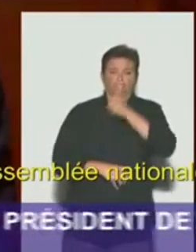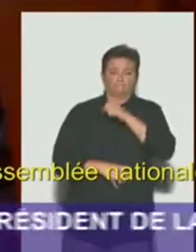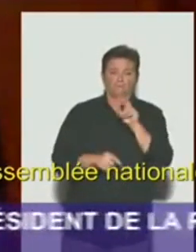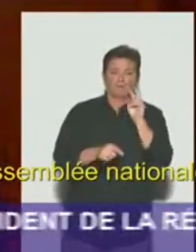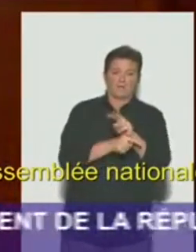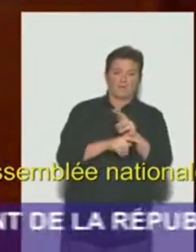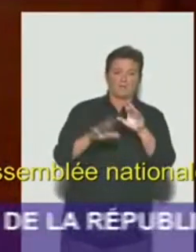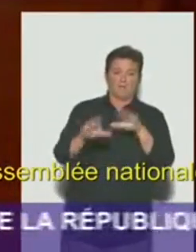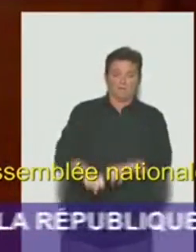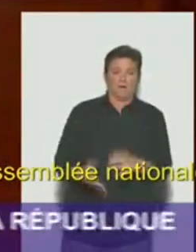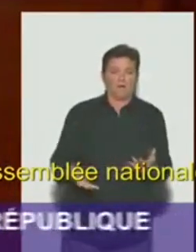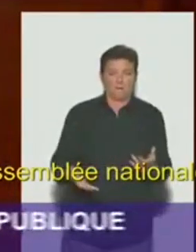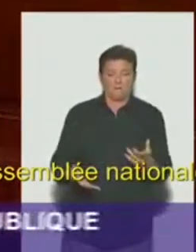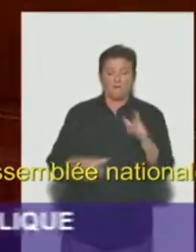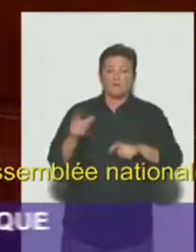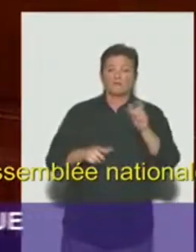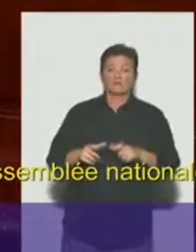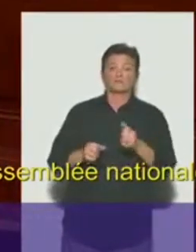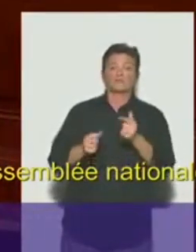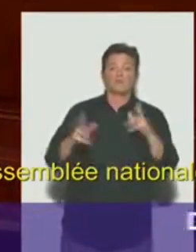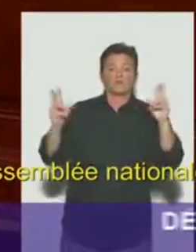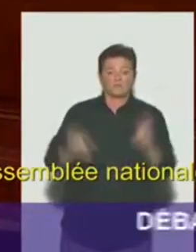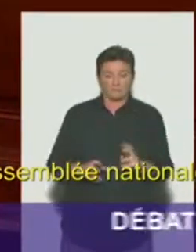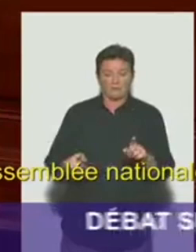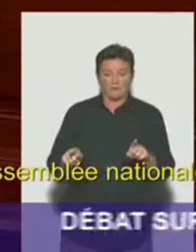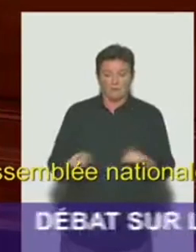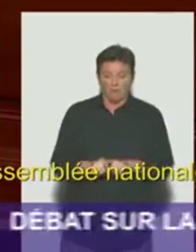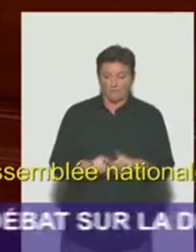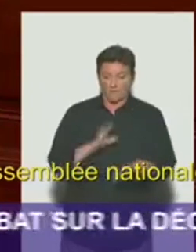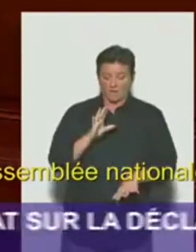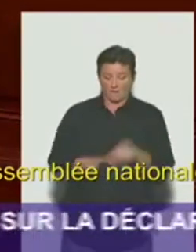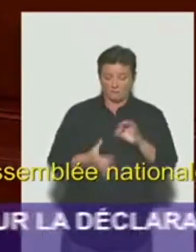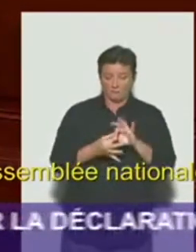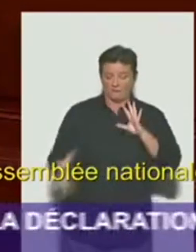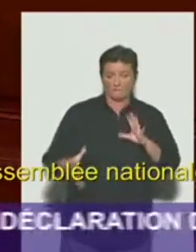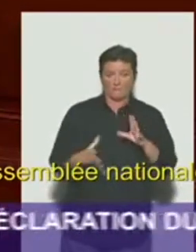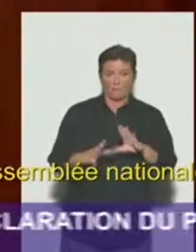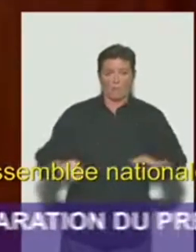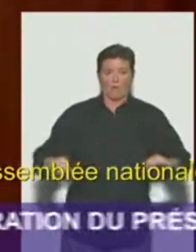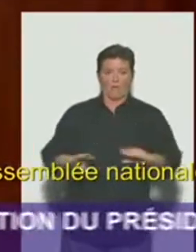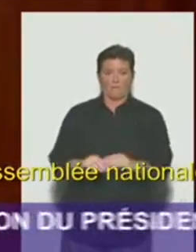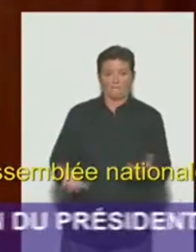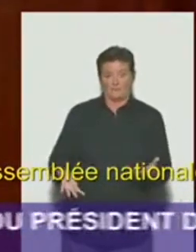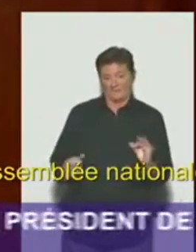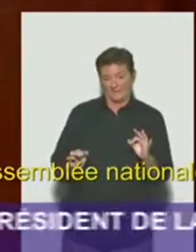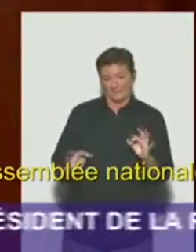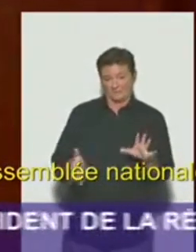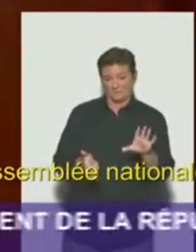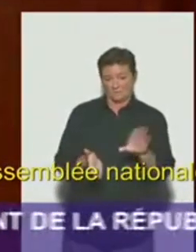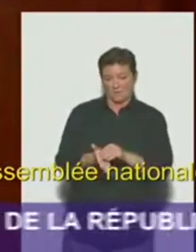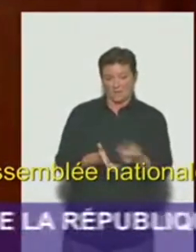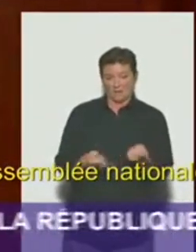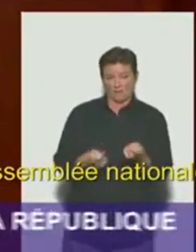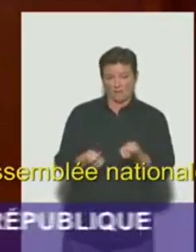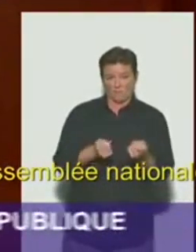pouvoir. Elle en réduit le nombre pour en faire des élus hors sol, coupés des réalités du quotidien. Un modèle de gouvernement où